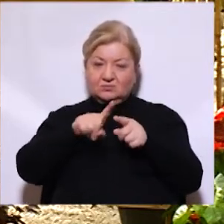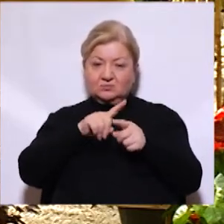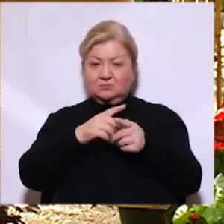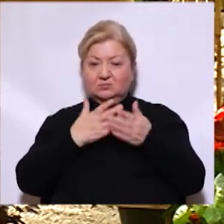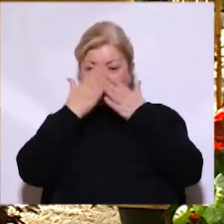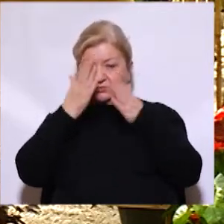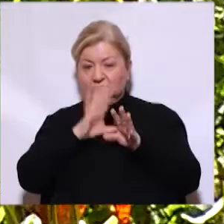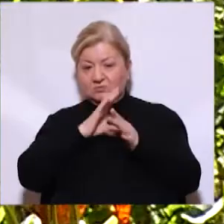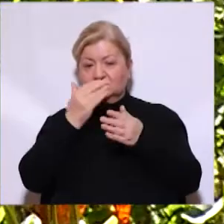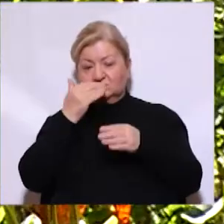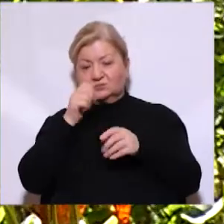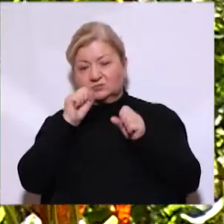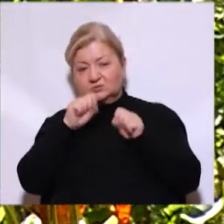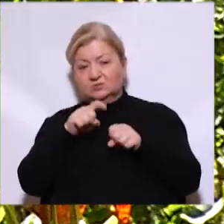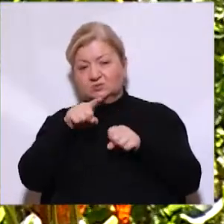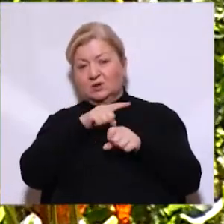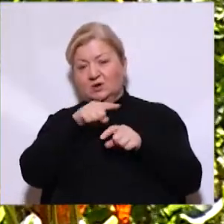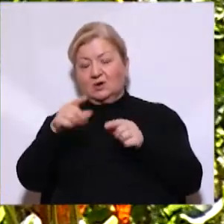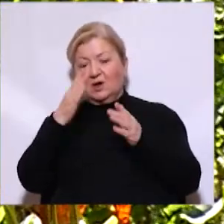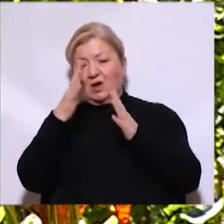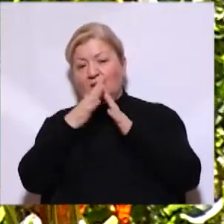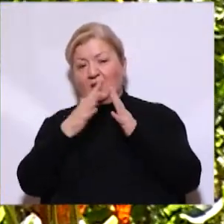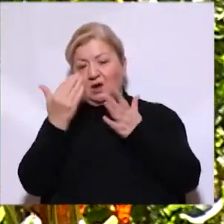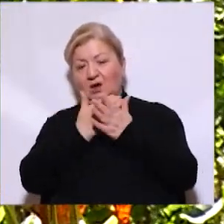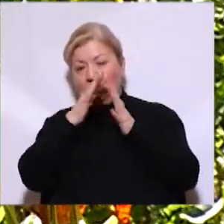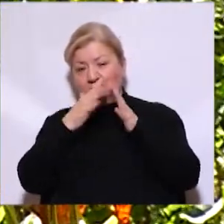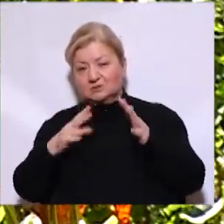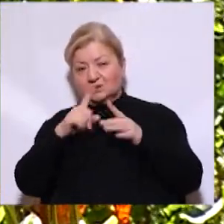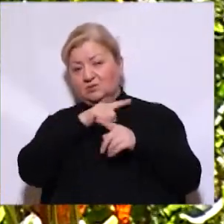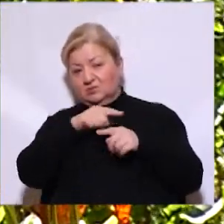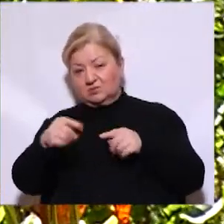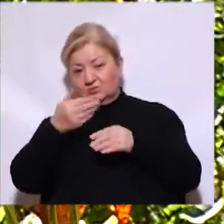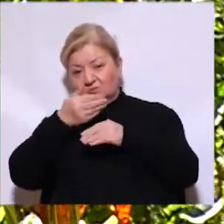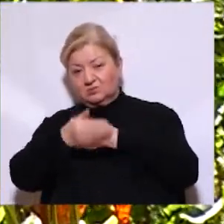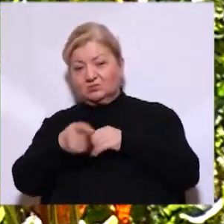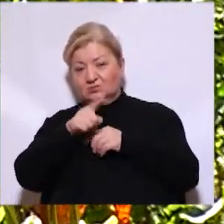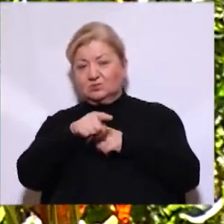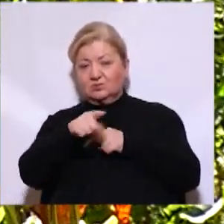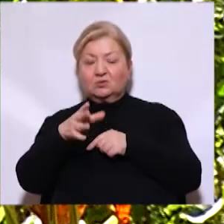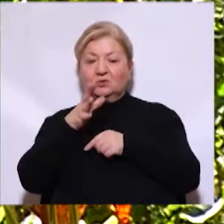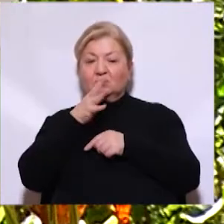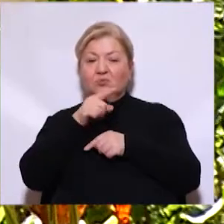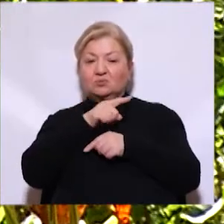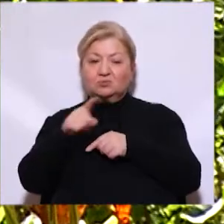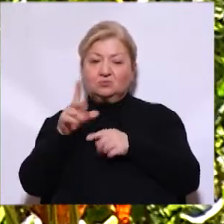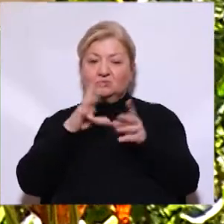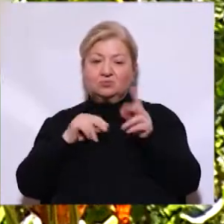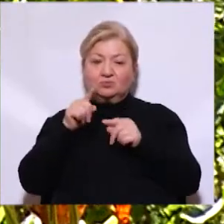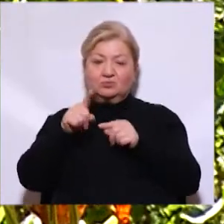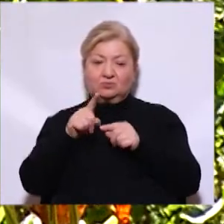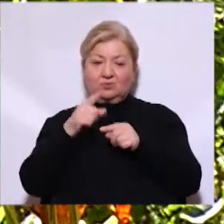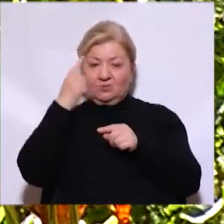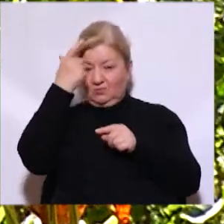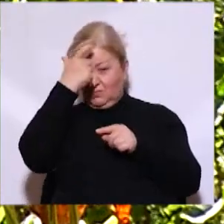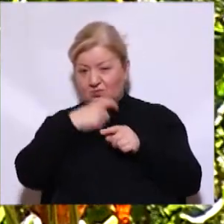ყველაფერი ერთდროულად, შეიძლება ახალი წელი და კარგი პერიოდი რომ გადაივლის შემდეგ, მაგრამ უნდა გაითვალისწინოთ რომ აი ზუსტად ის პიროვნული